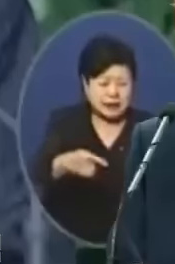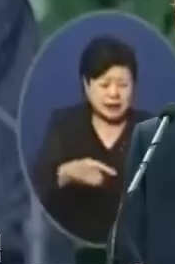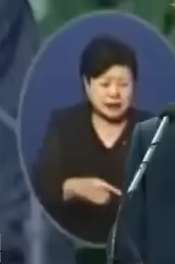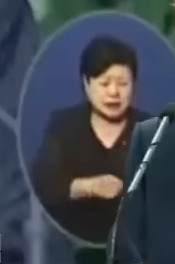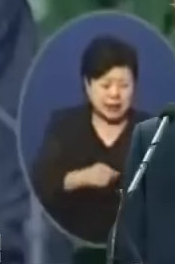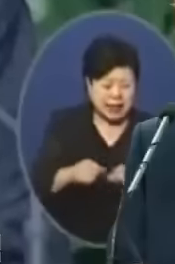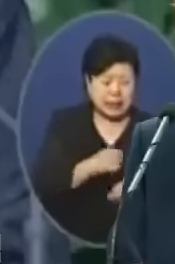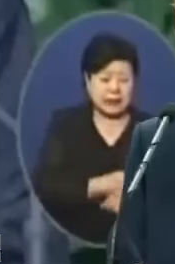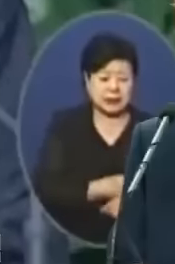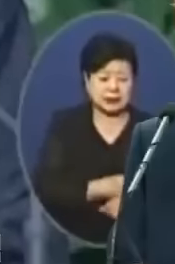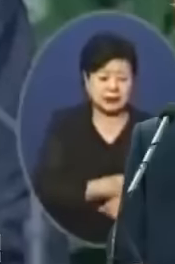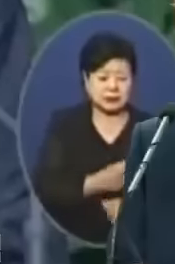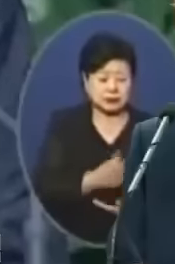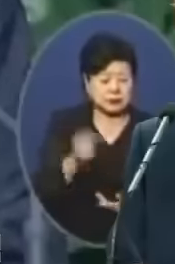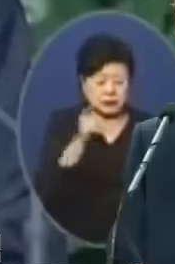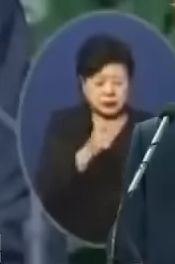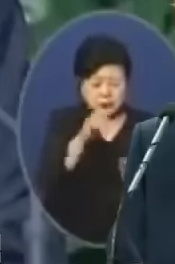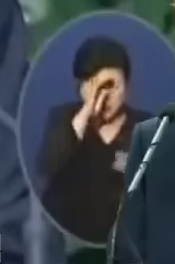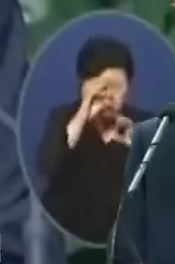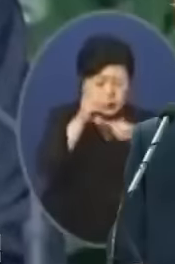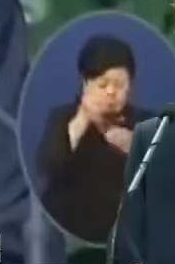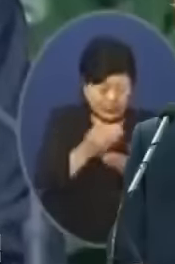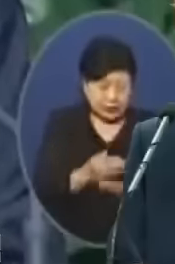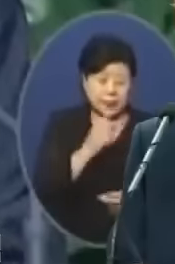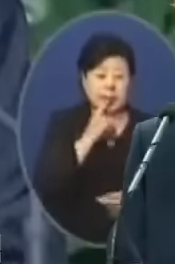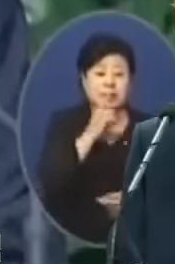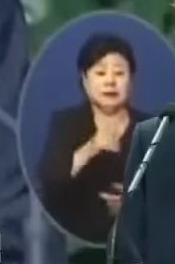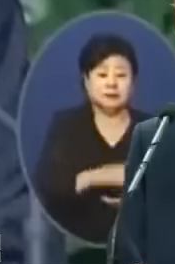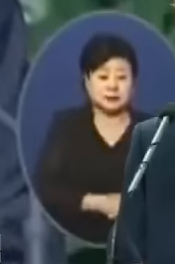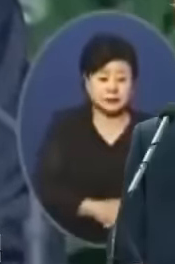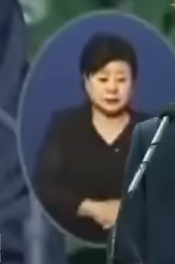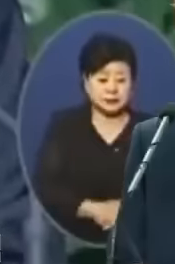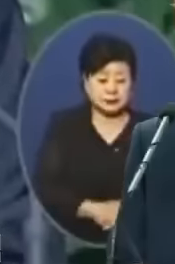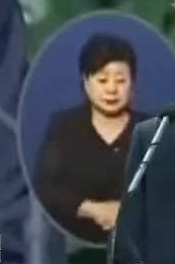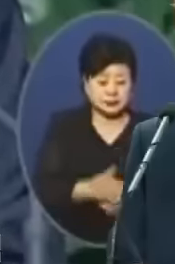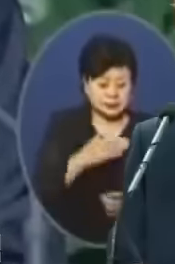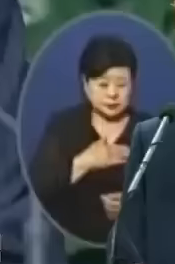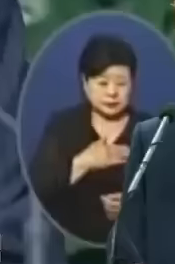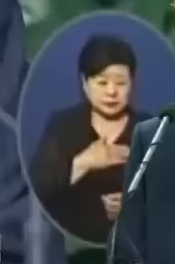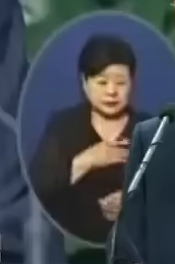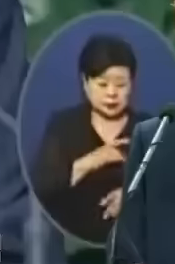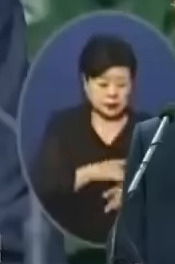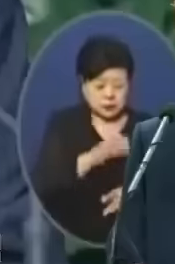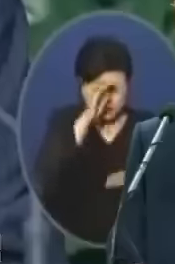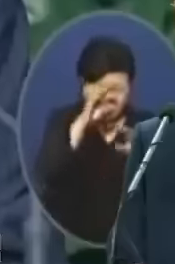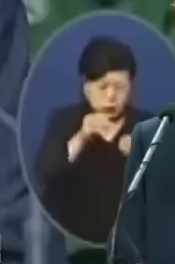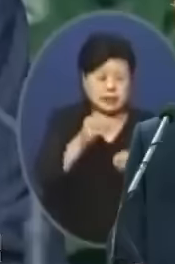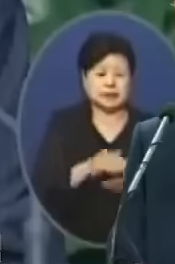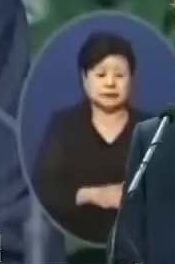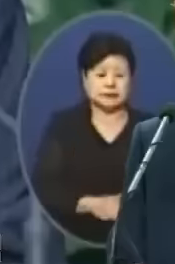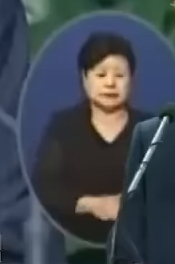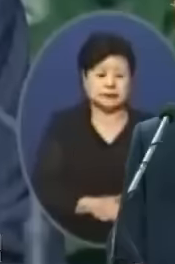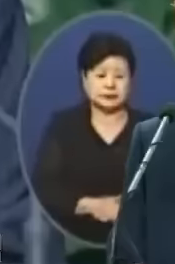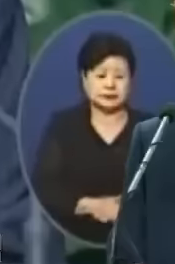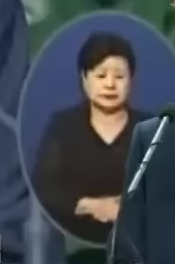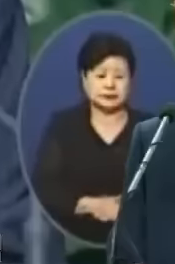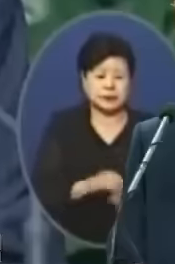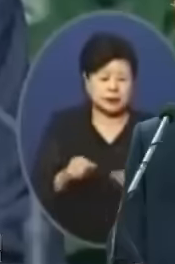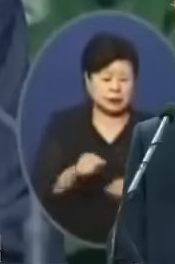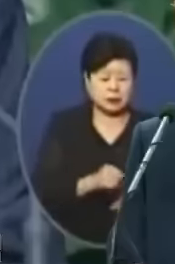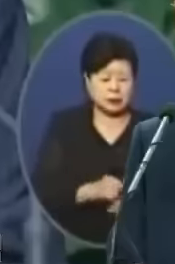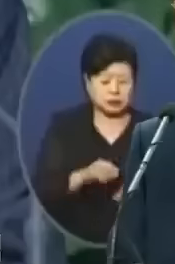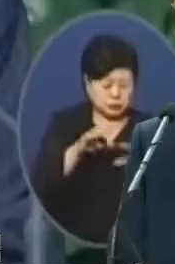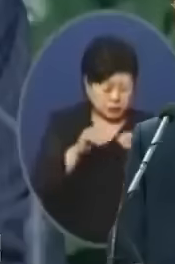것입니다. 제가 채찍에 맞으므로 내가 나음을 얻었다. 나의 관절염은 나았다. 나의 신경통은